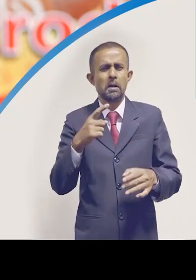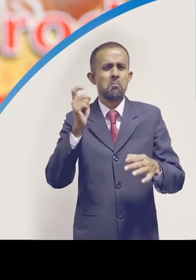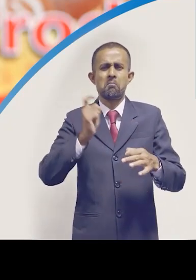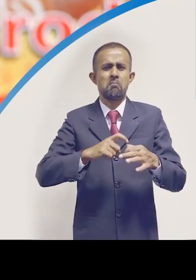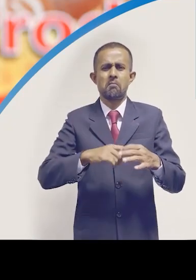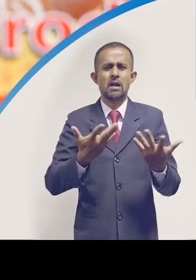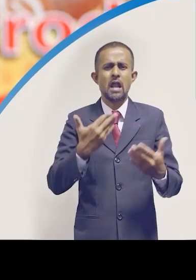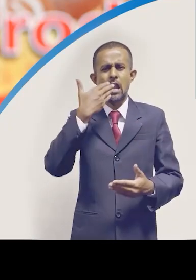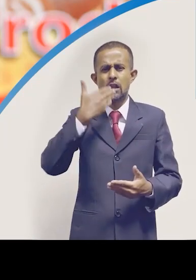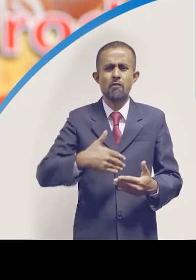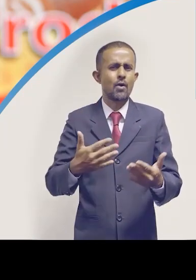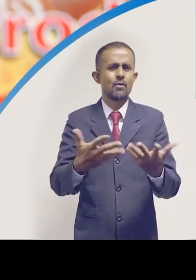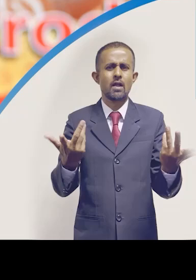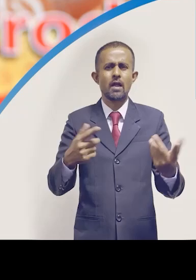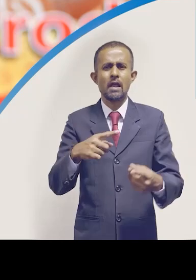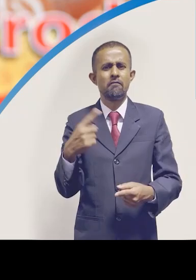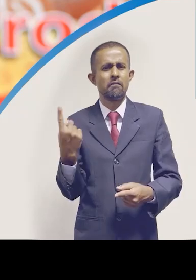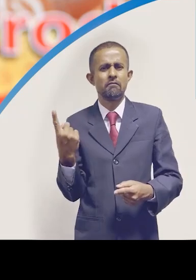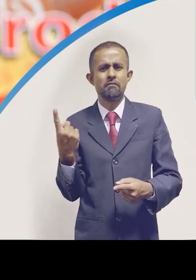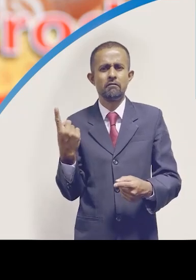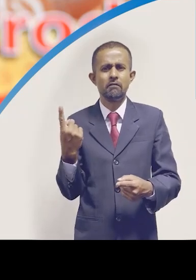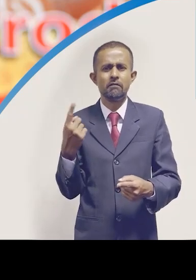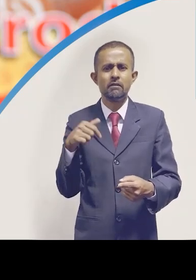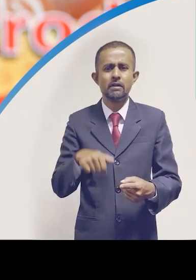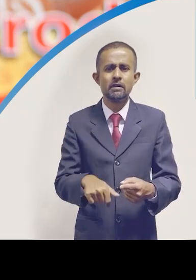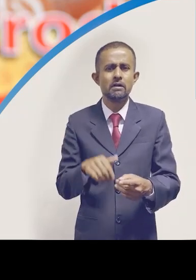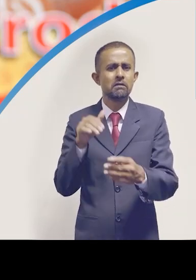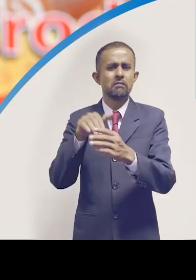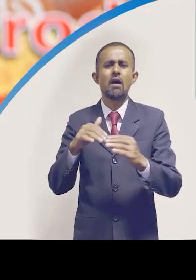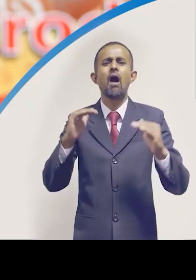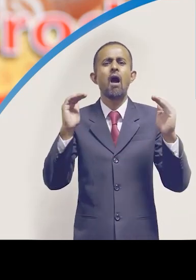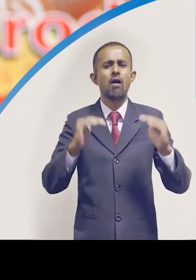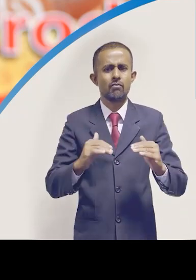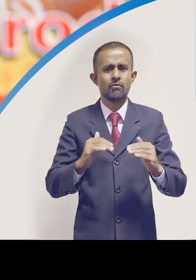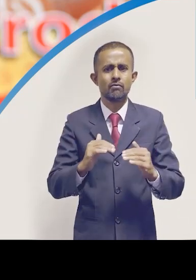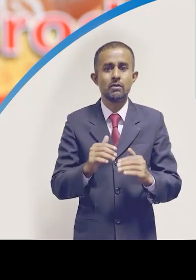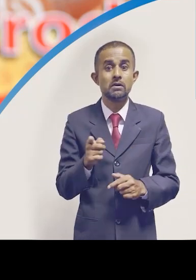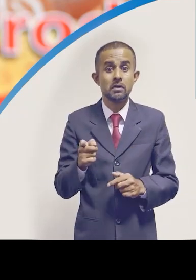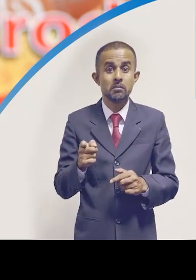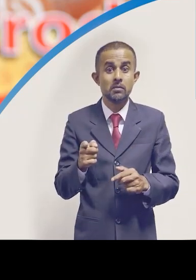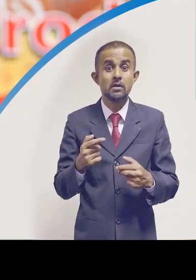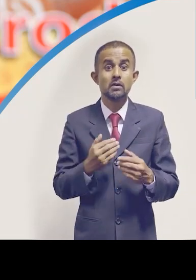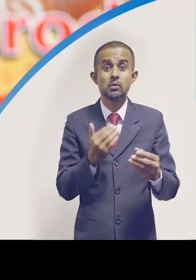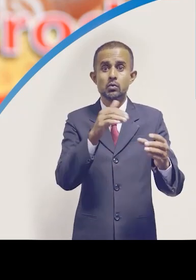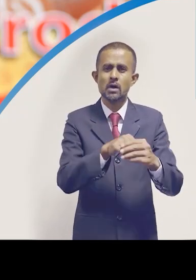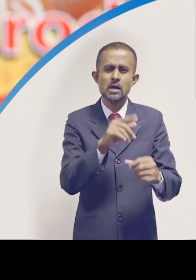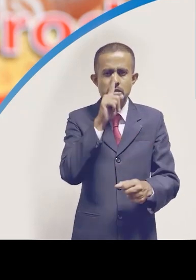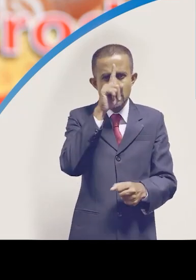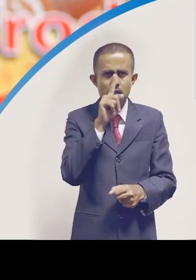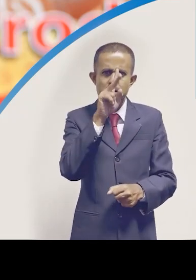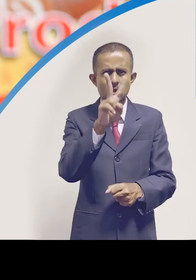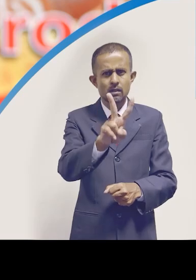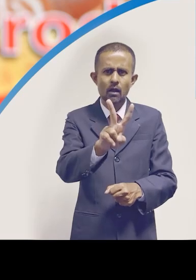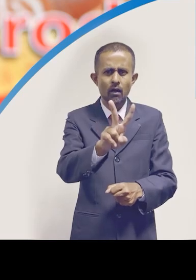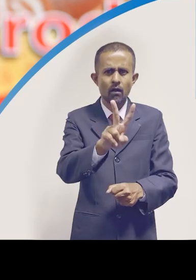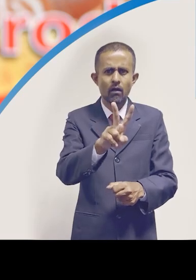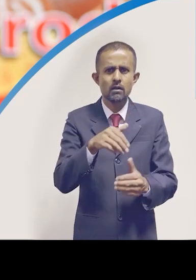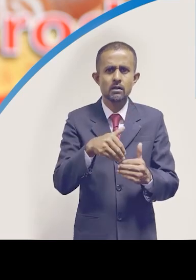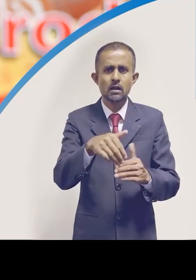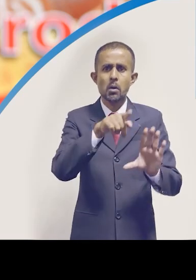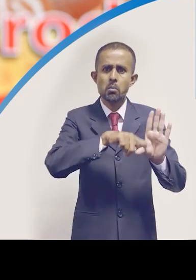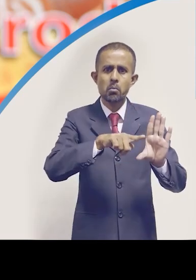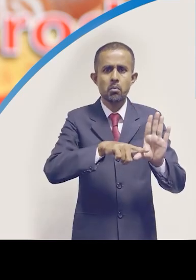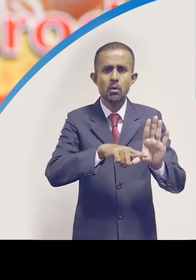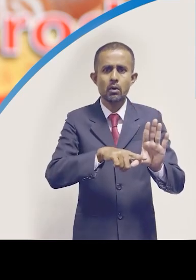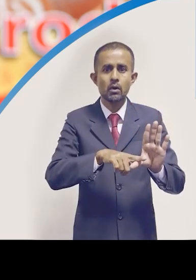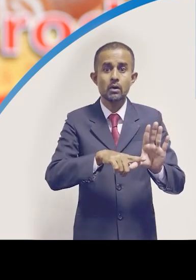වගේ එයාලට අමතර ප්‍රශ්න නැහැ. අනිවාඩු ගන්නෙ නැහැ. වෙන අමතර දේවල් වලට එයාලා යොමු වෙන අඩුයි. එයාලා මොනවා හරි දෙයකට අපිට සතියක් දෙයක් යයි